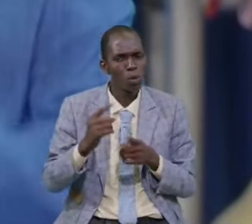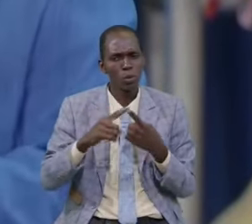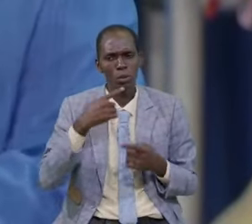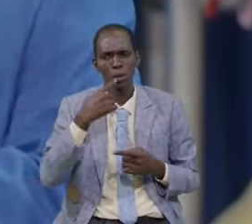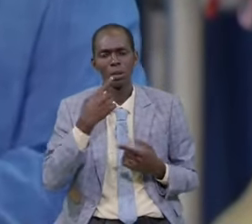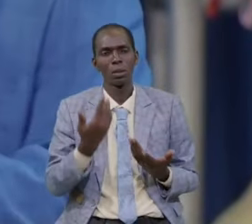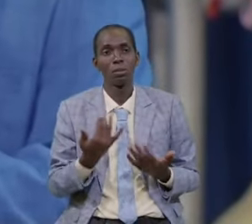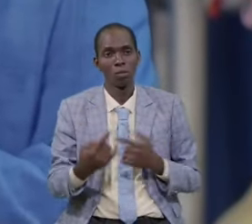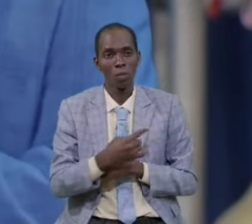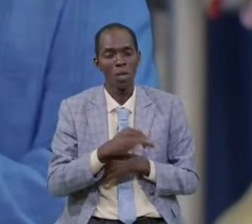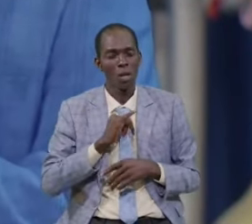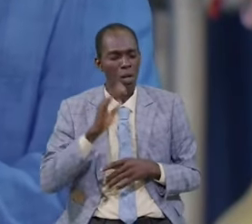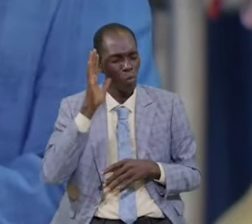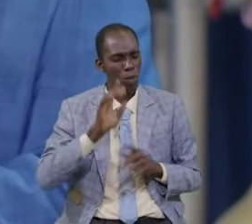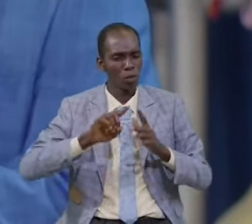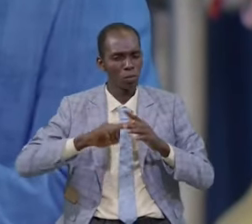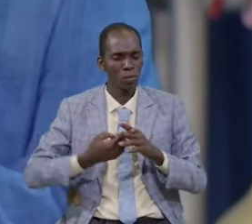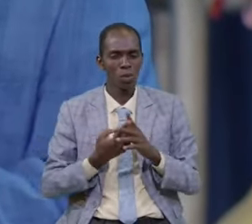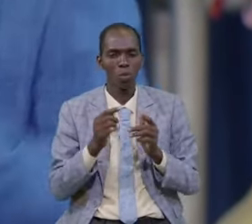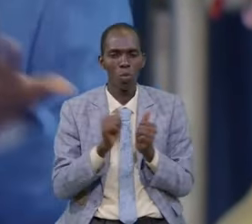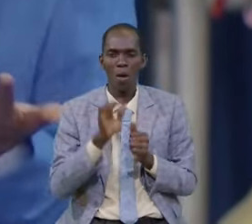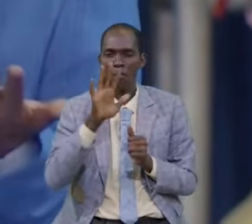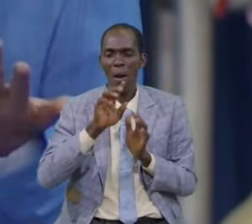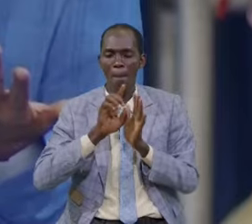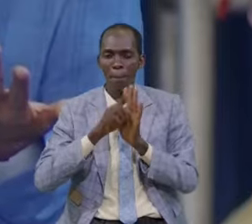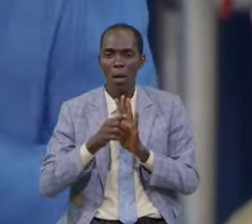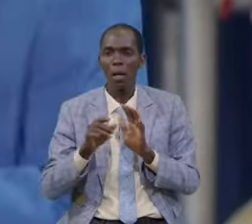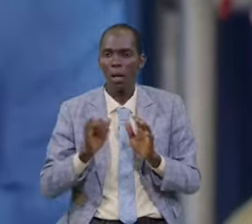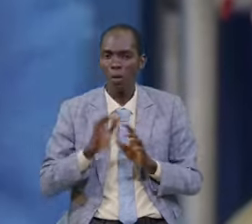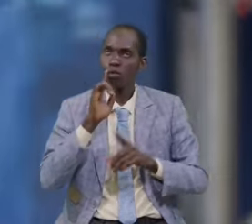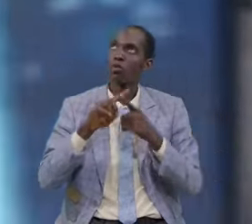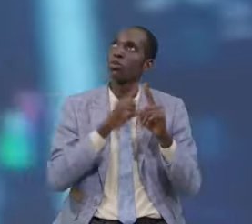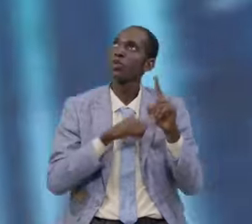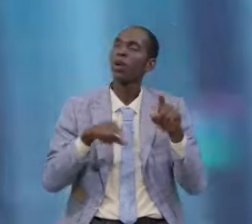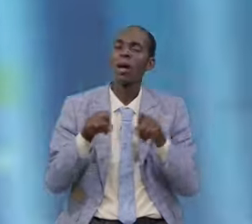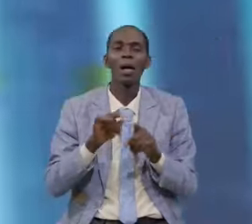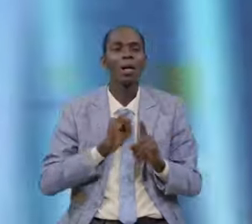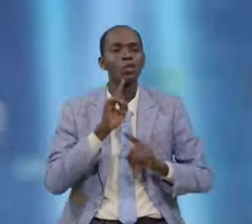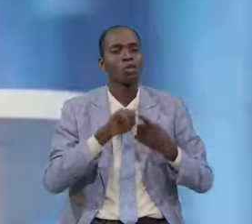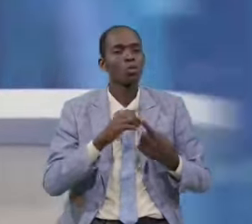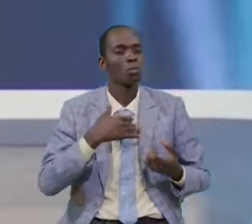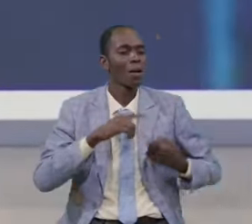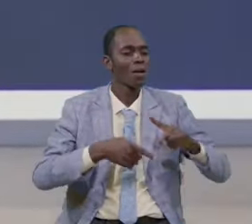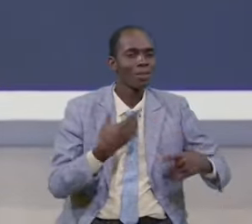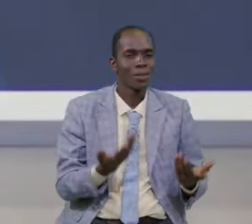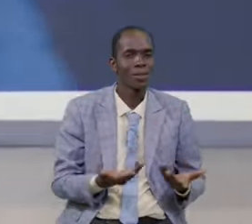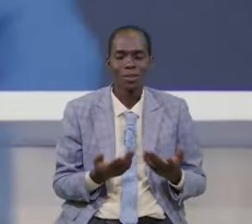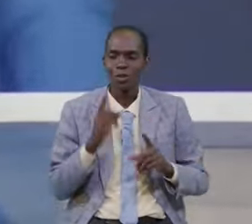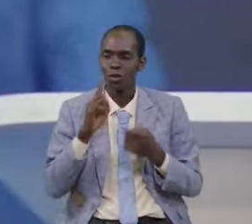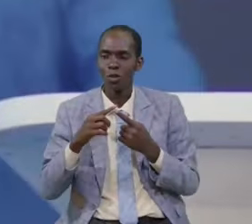je vais parler au Seigneur dans 5 minutes, comme je parle à un ami, comme je parle à mon papa, comme je parle à ma maman, j'augmente